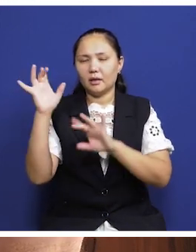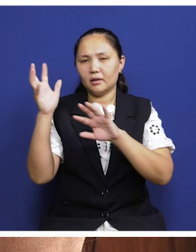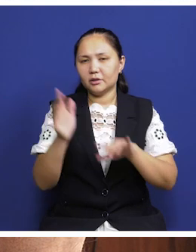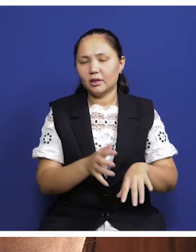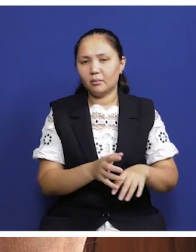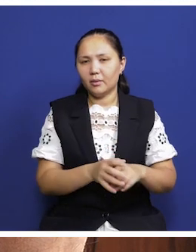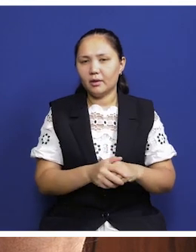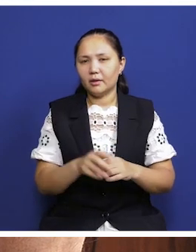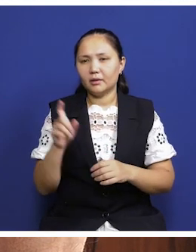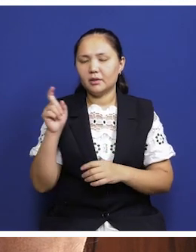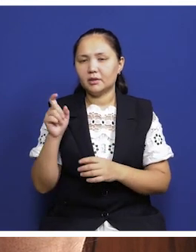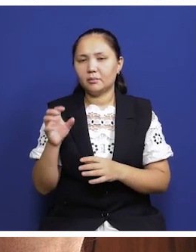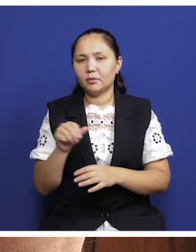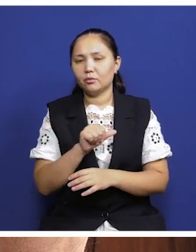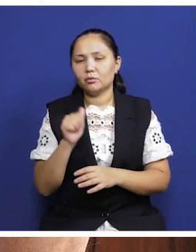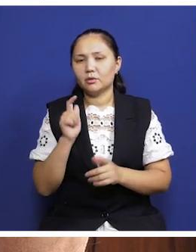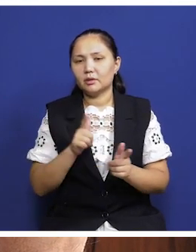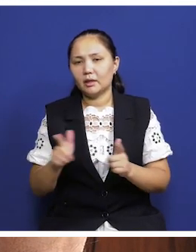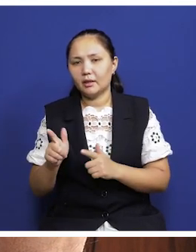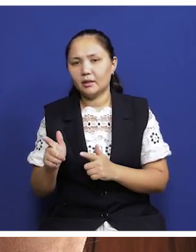солардың есебінен құрғақ отындарын өзіміз дайындап